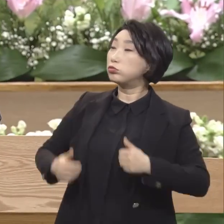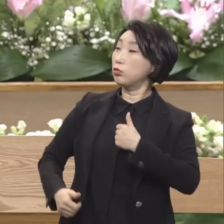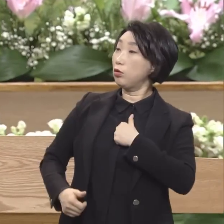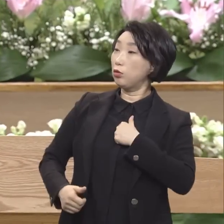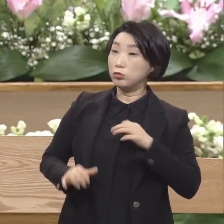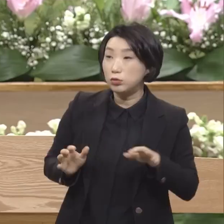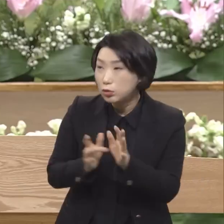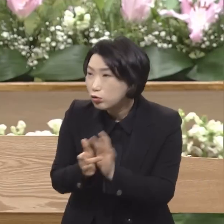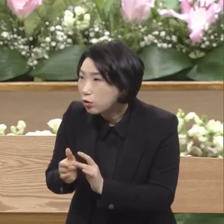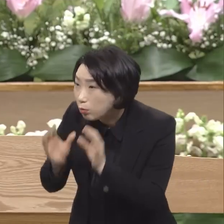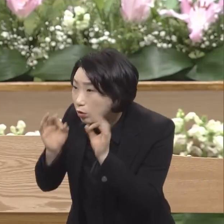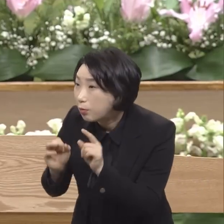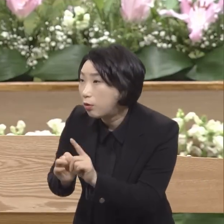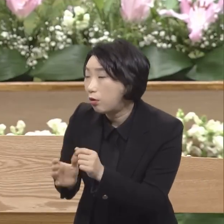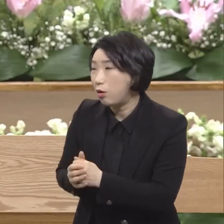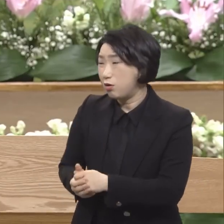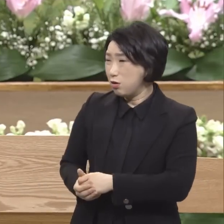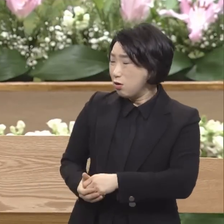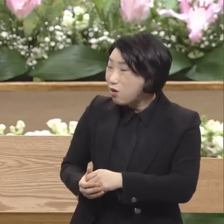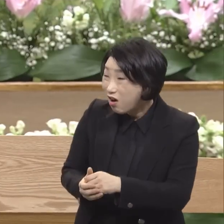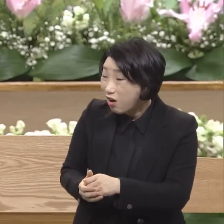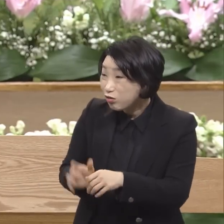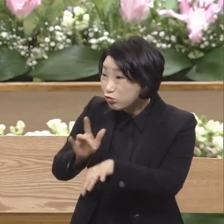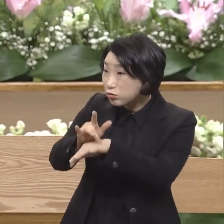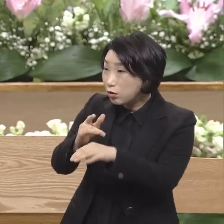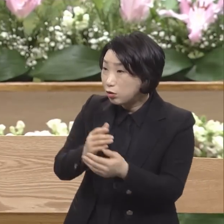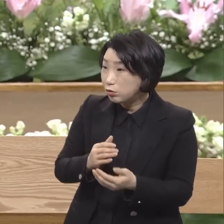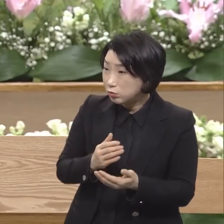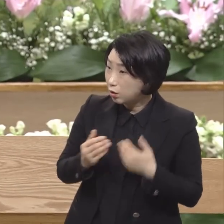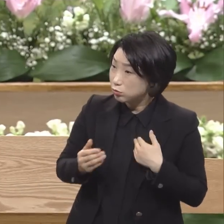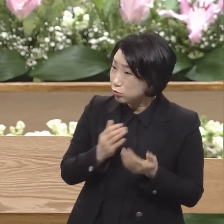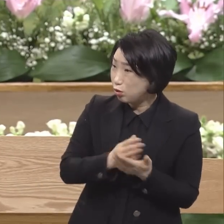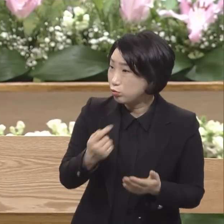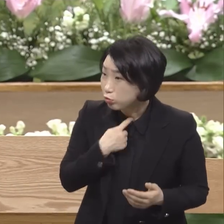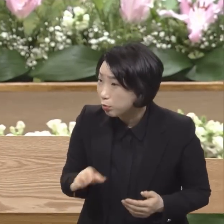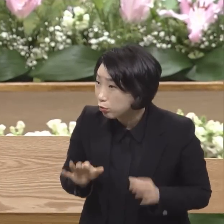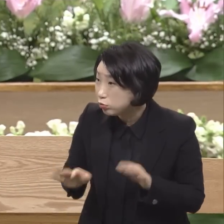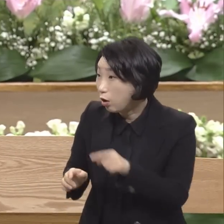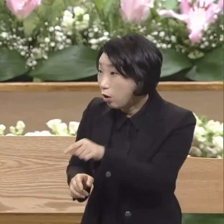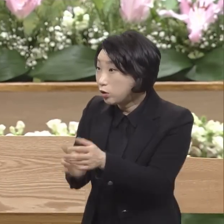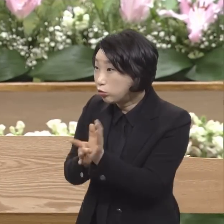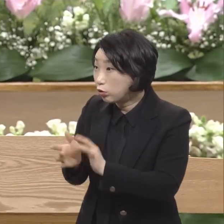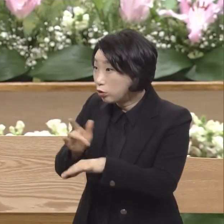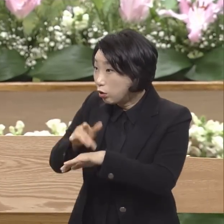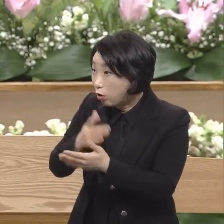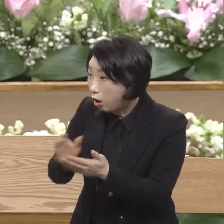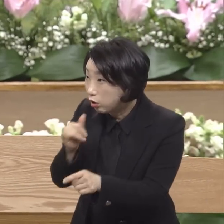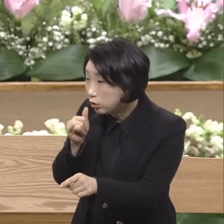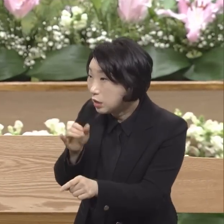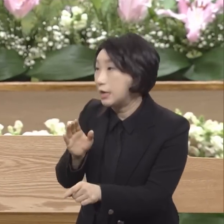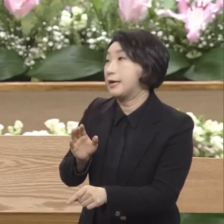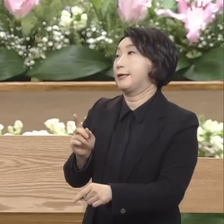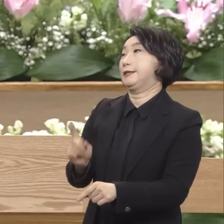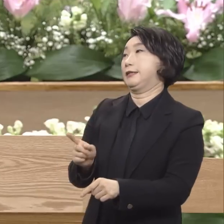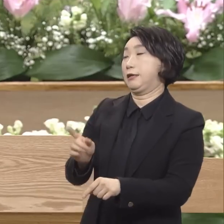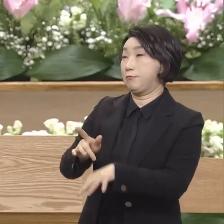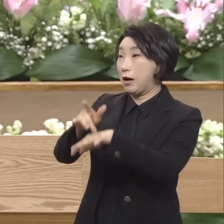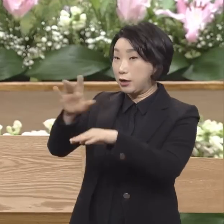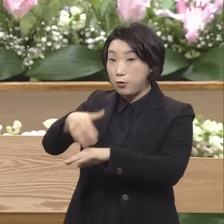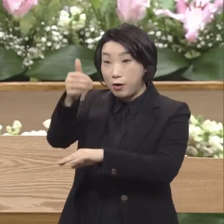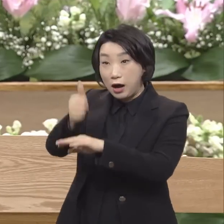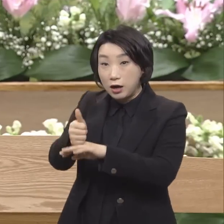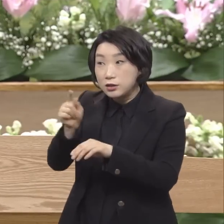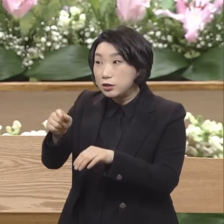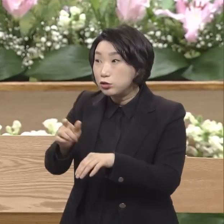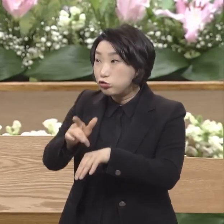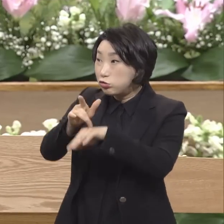예수님을 향해서 아니 귀신을 저들은 쫓지 못하면서도 귀신 쫓아내는 것에 대해서 마왕,